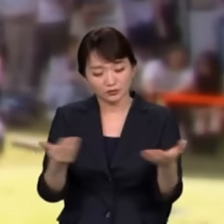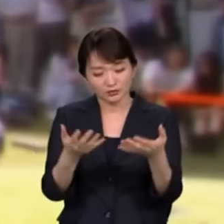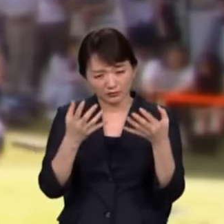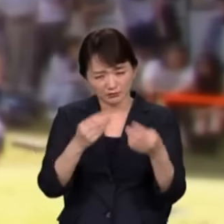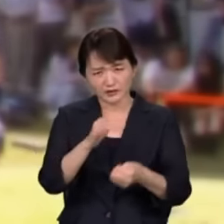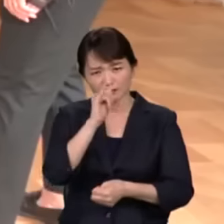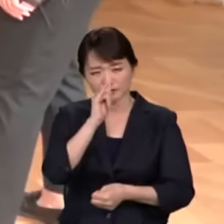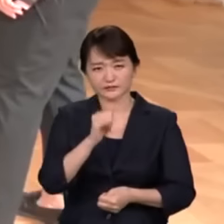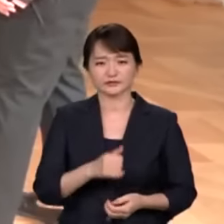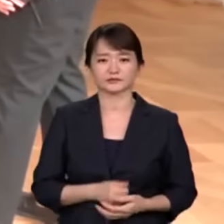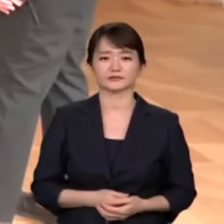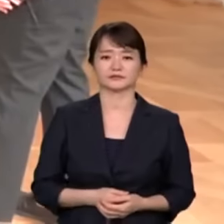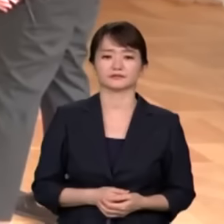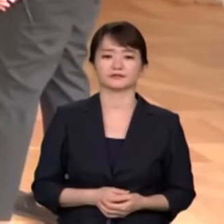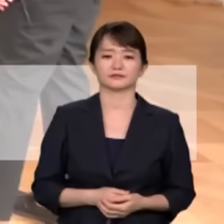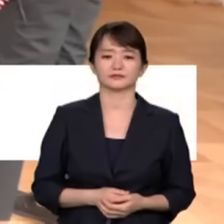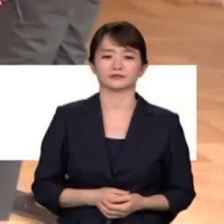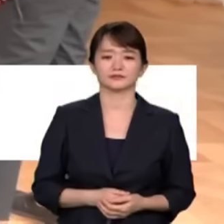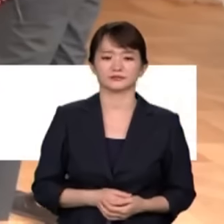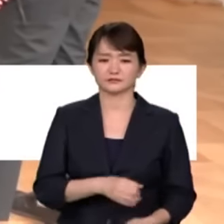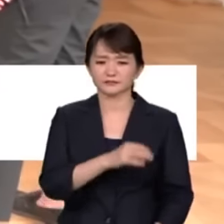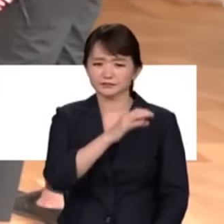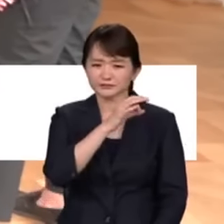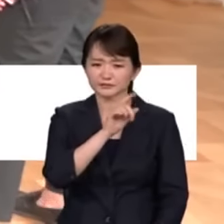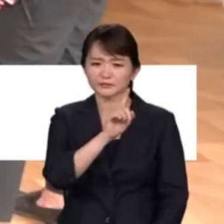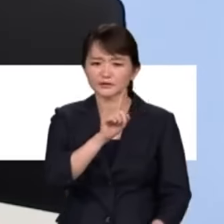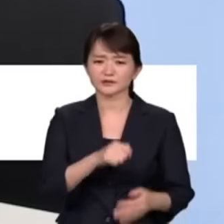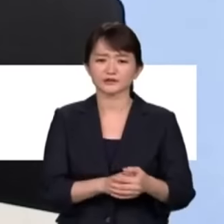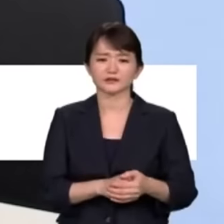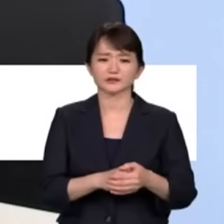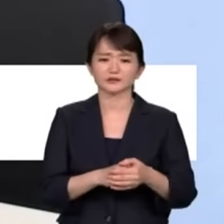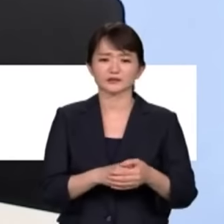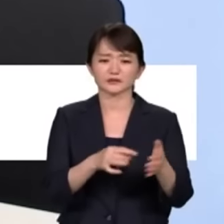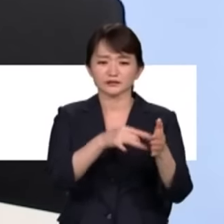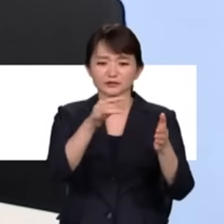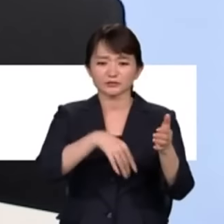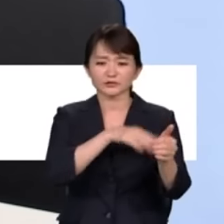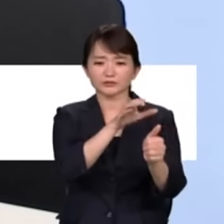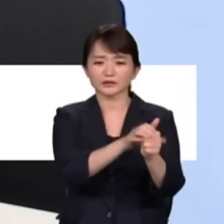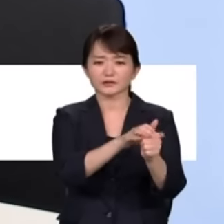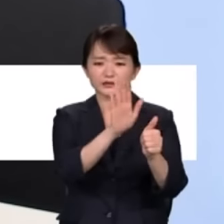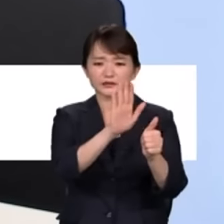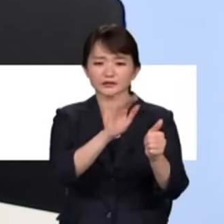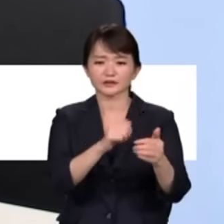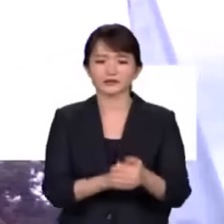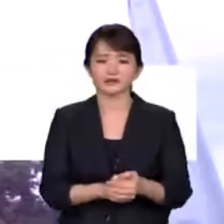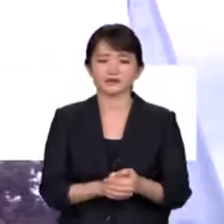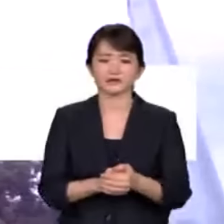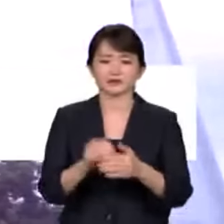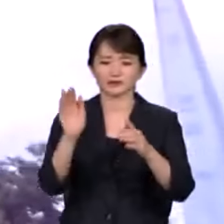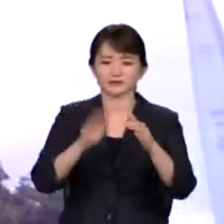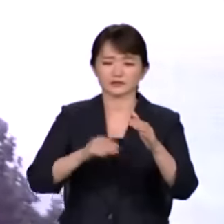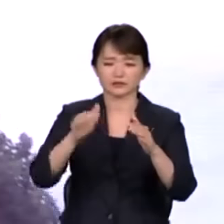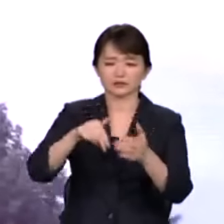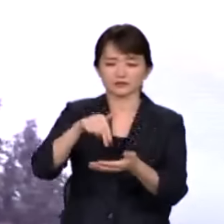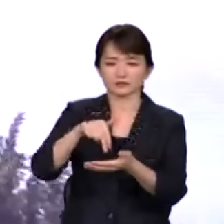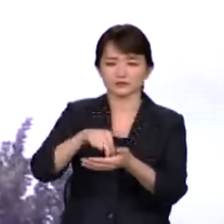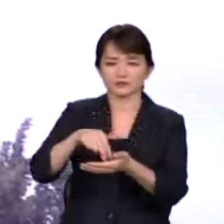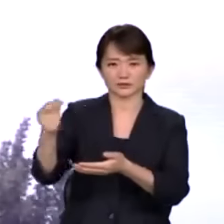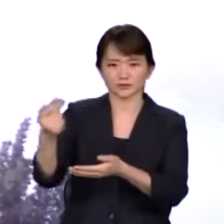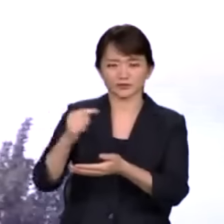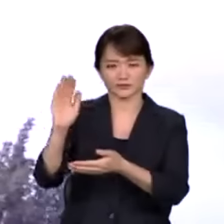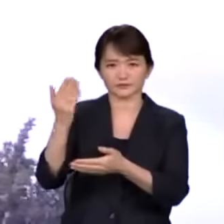나왔습니다. 좀 창피했던 게 이건 지금 세무서에서 처리할 게 아니라 경시청을 가야 된다고 하더라고요. 코리아하우스